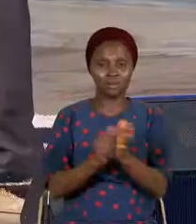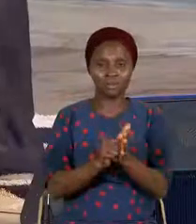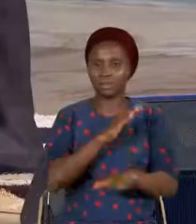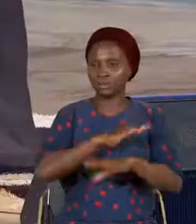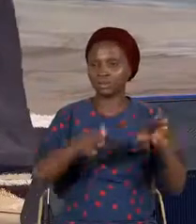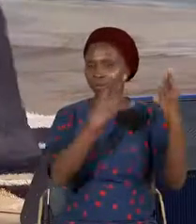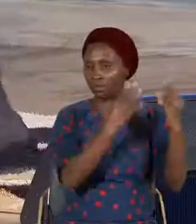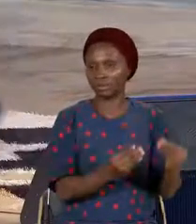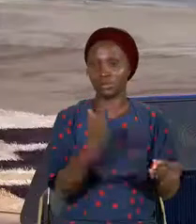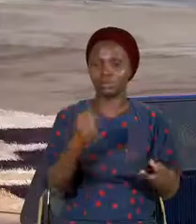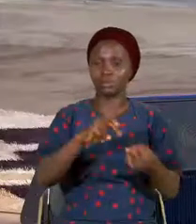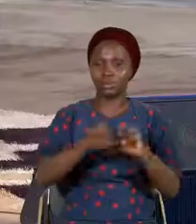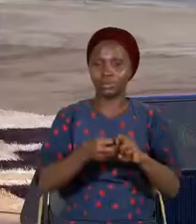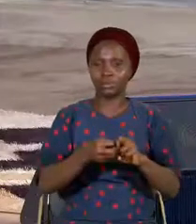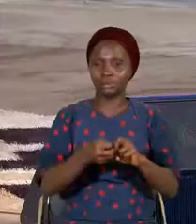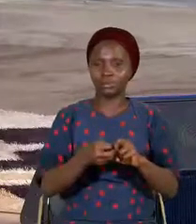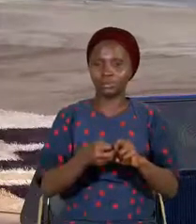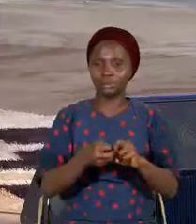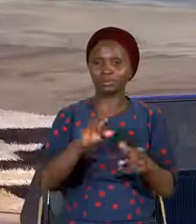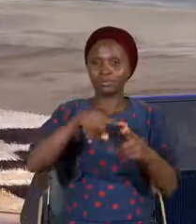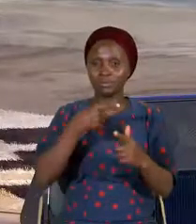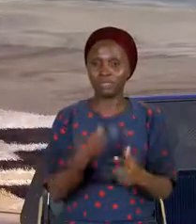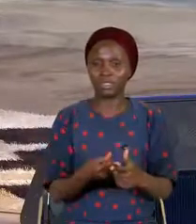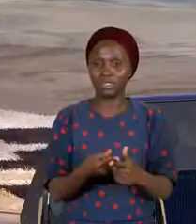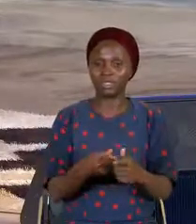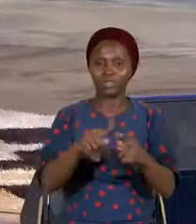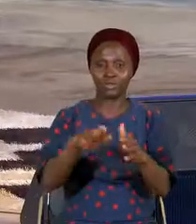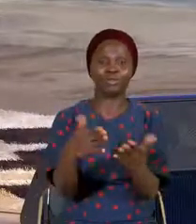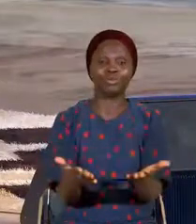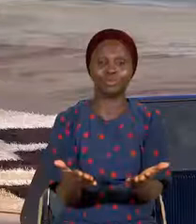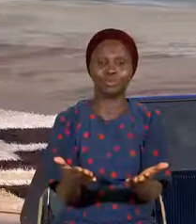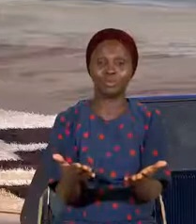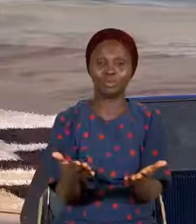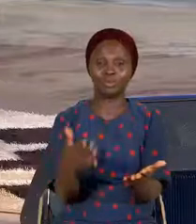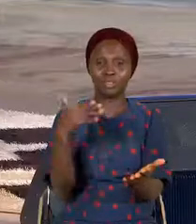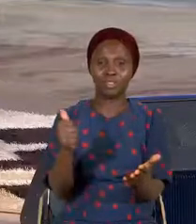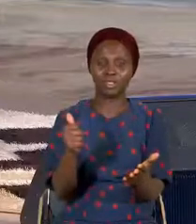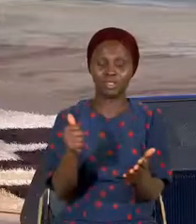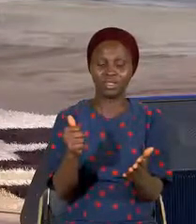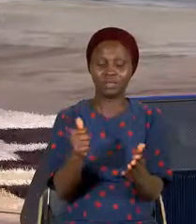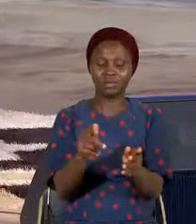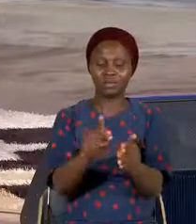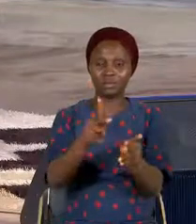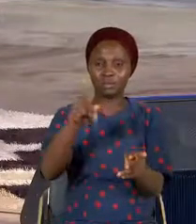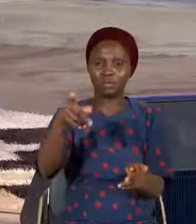non plus. Ce traité là ne résoudra pas le problème. Et tu dis, ah, je vais peut-être ouvrir une